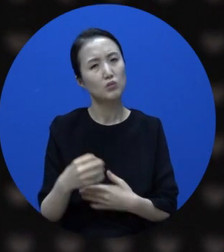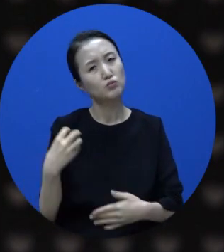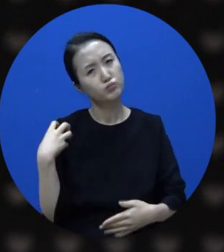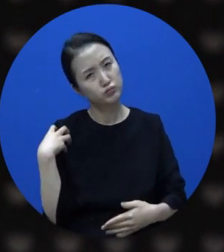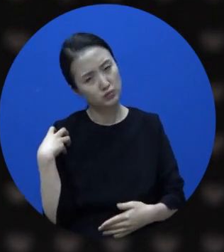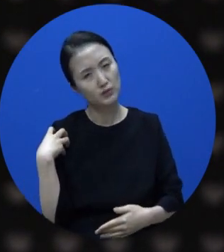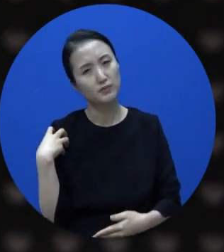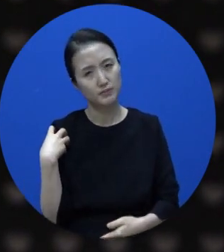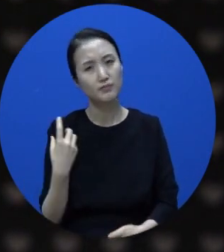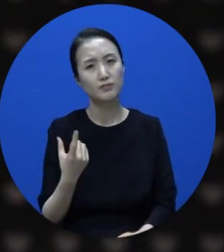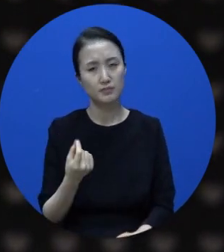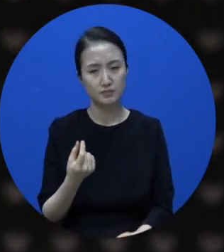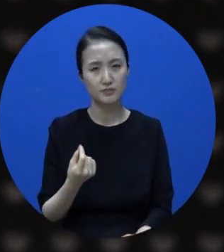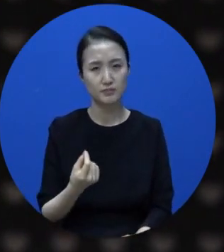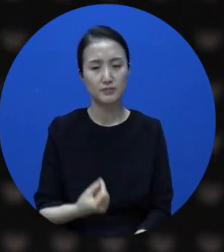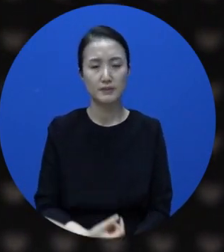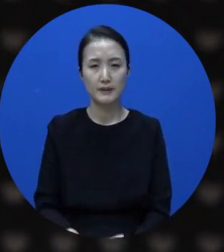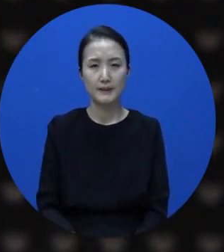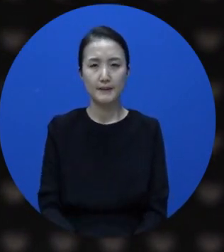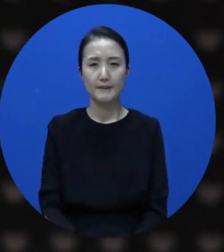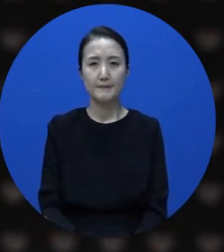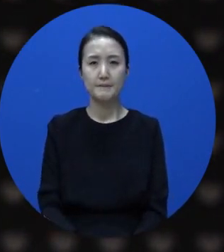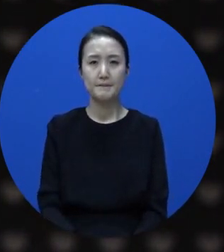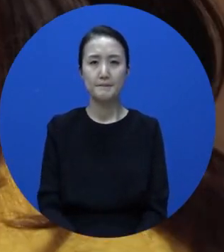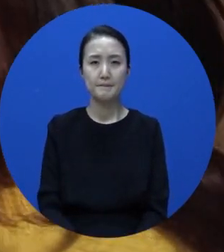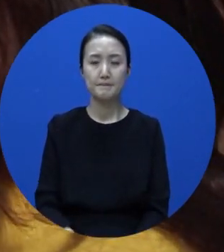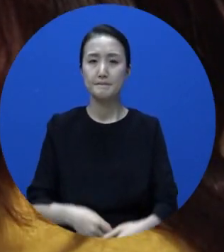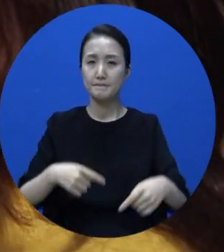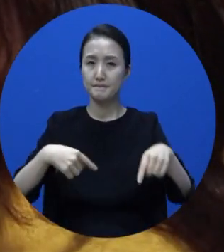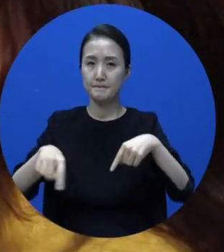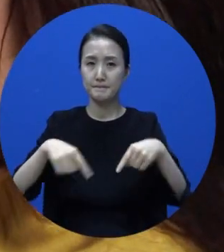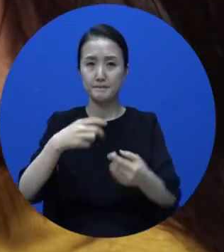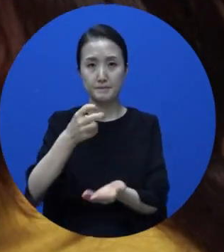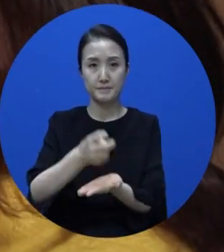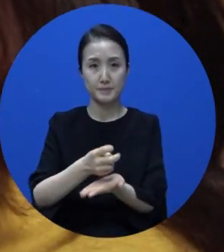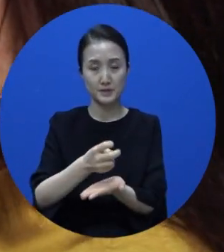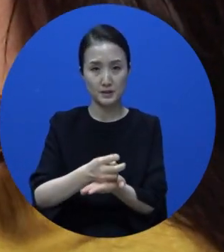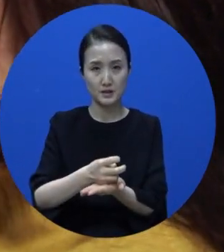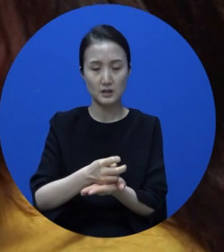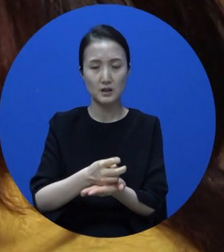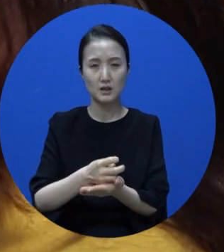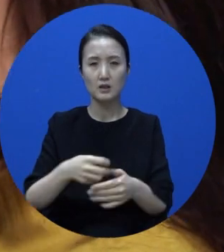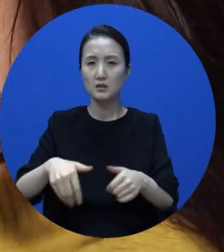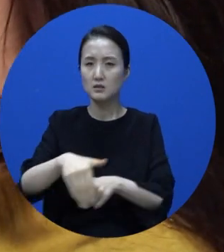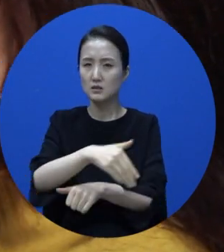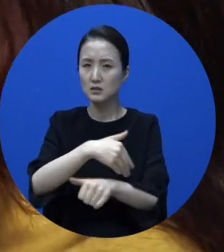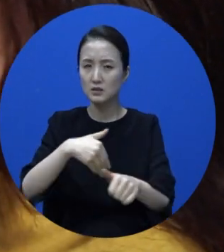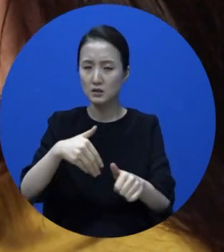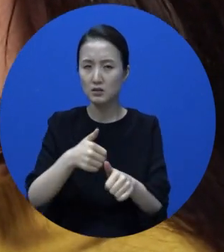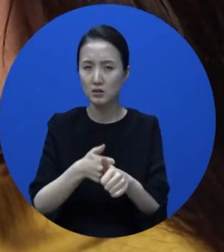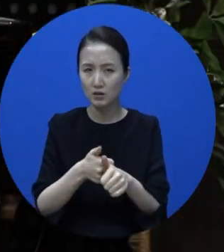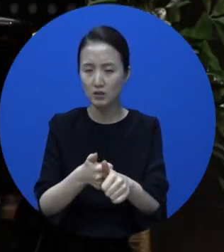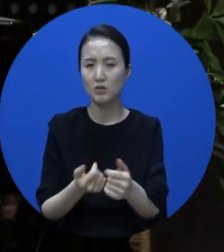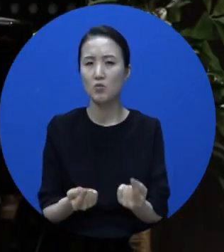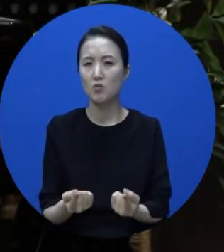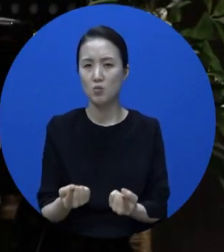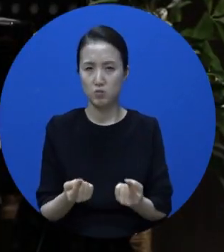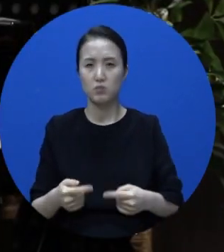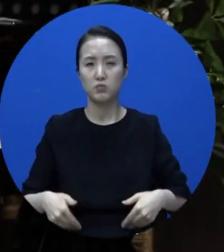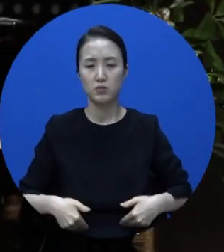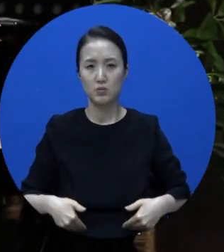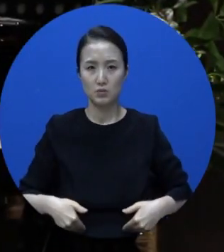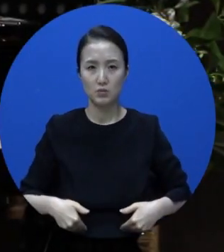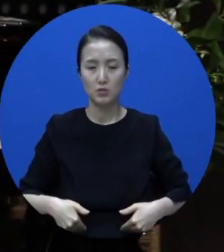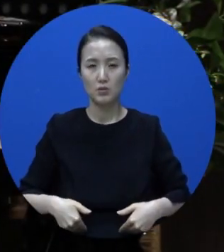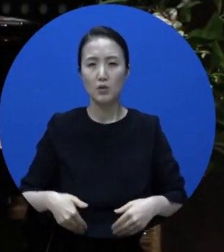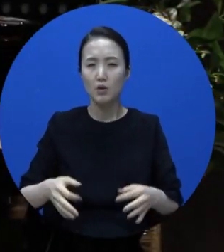상당히 부담이 되는 정책인 건 맞지요 그것을 파악하자 는 거죠 좀 정책도 위 워낙에